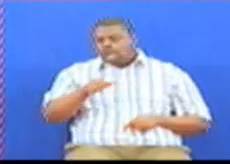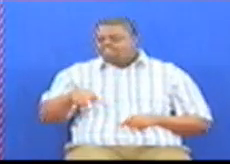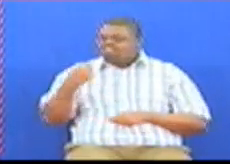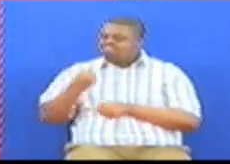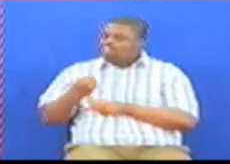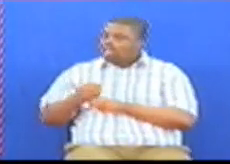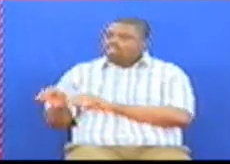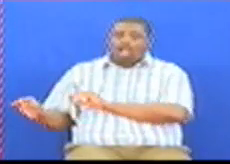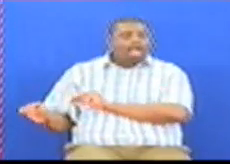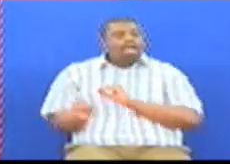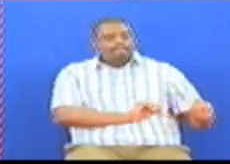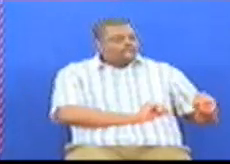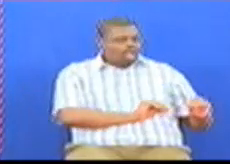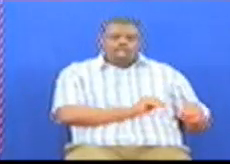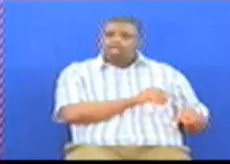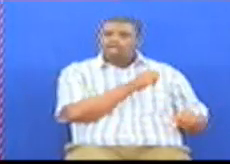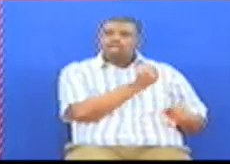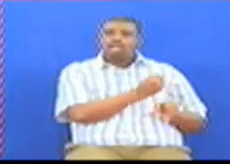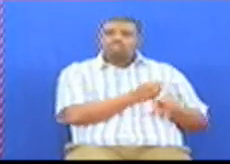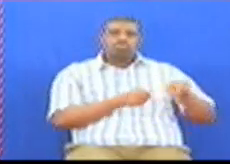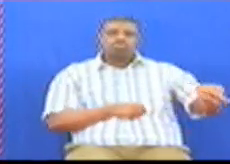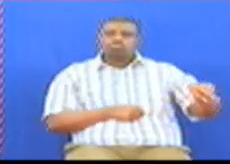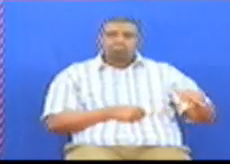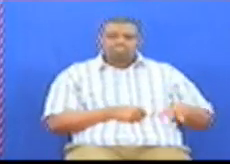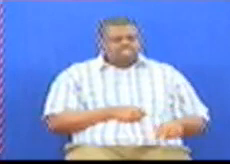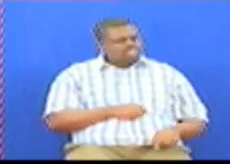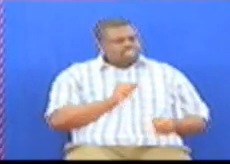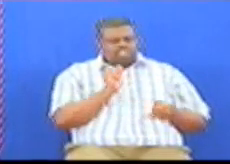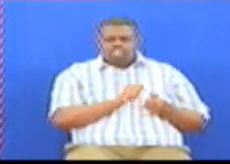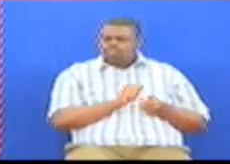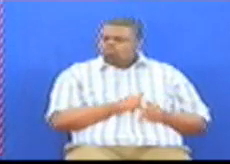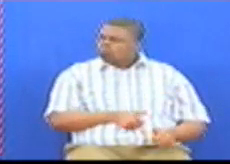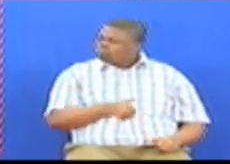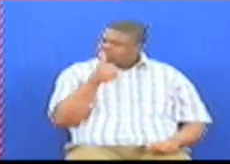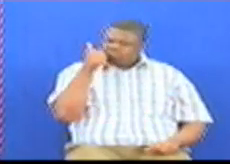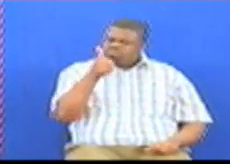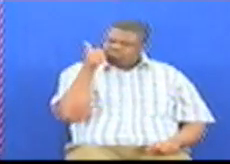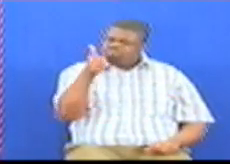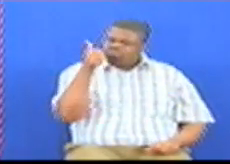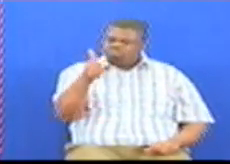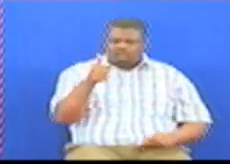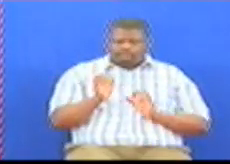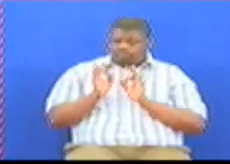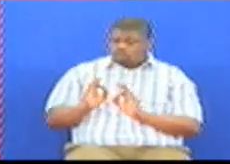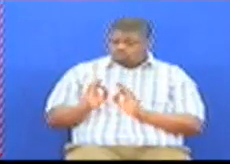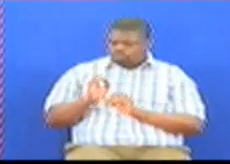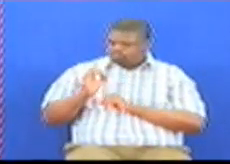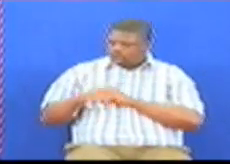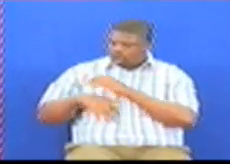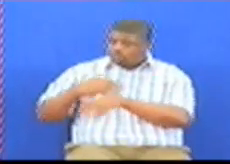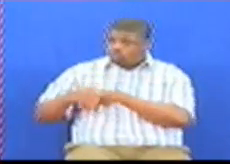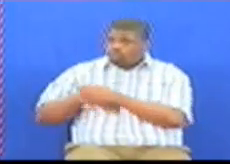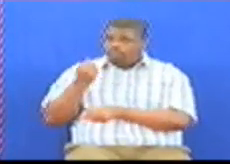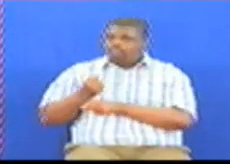kule kwa ajili ya kuwatumikia wananchi. Lile jambo ni jema sana. Na bahati nzuri mchakato ulifanyika vizuri sana. Mimi